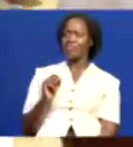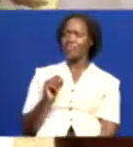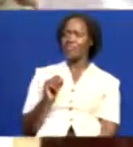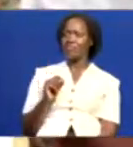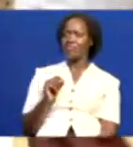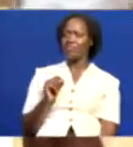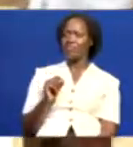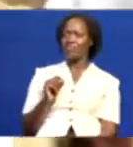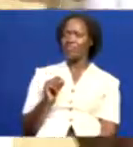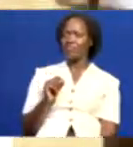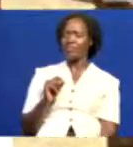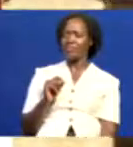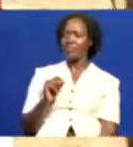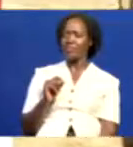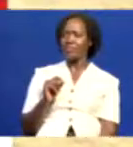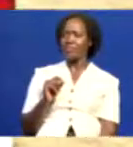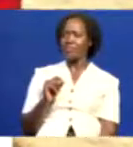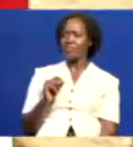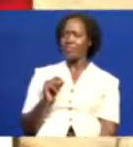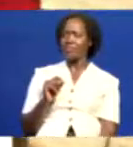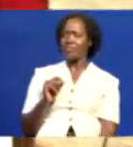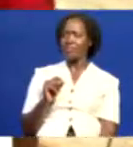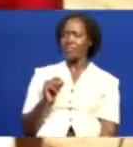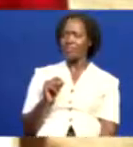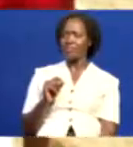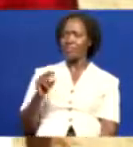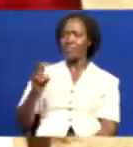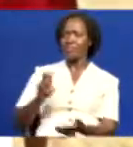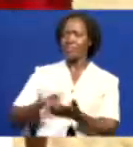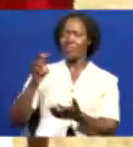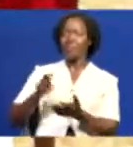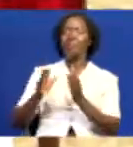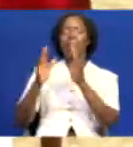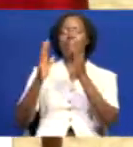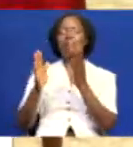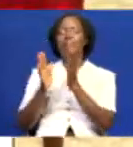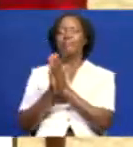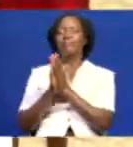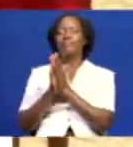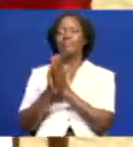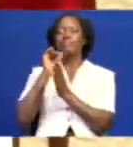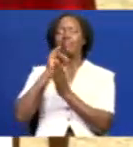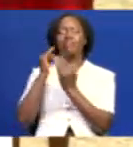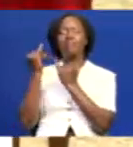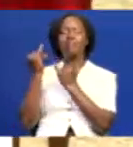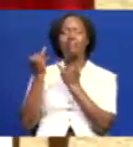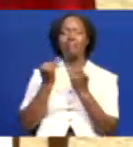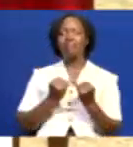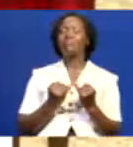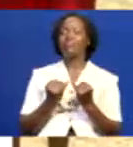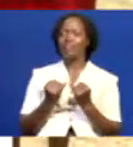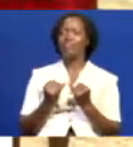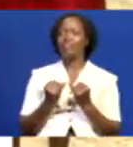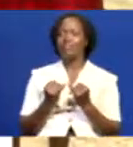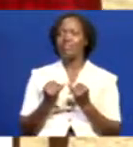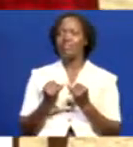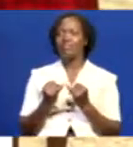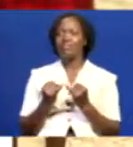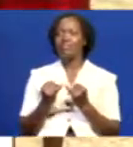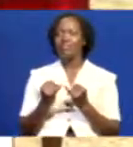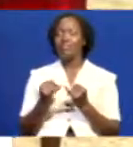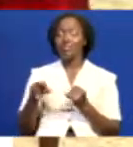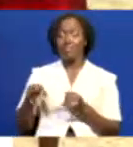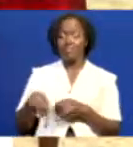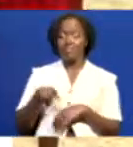Kwa lugha ya kimombo, Zainab, hiyo inajulikana kama jumping ceremony. Ni kivutio kimoja tu kususa